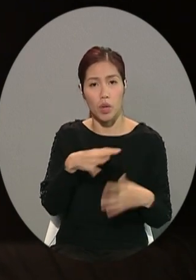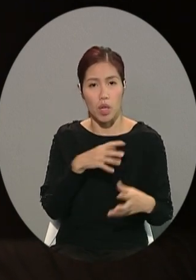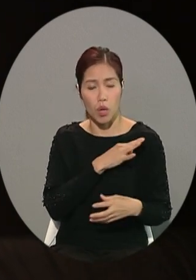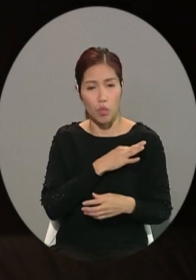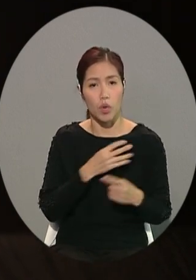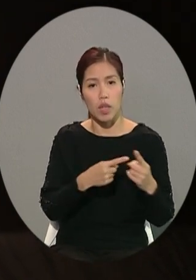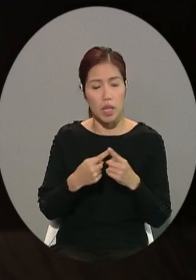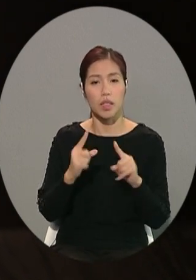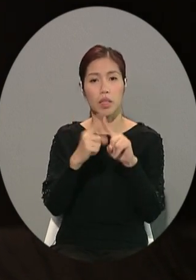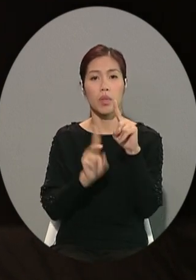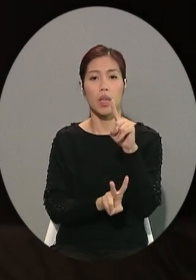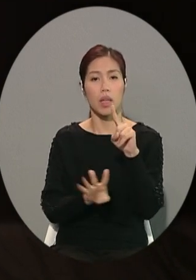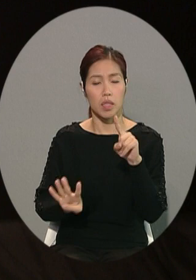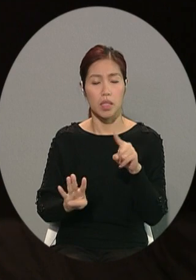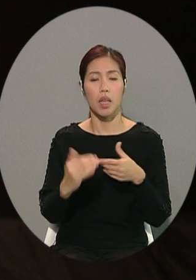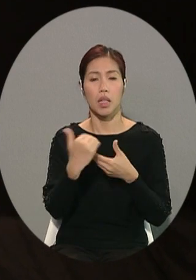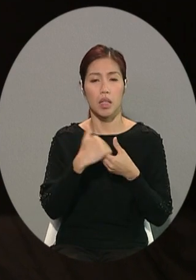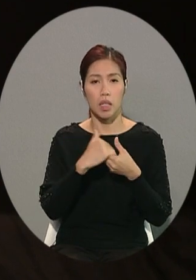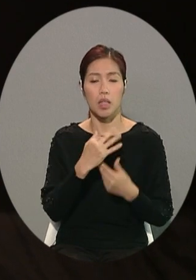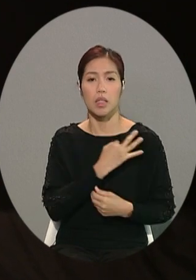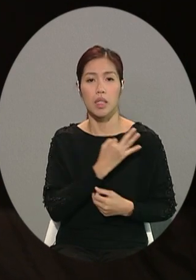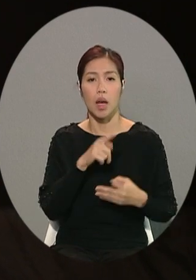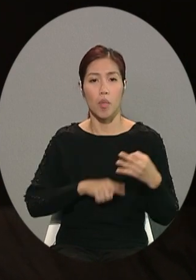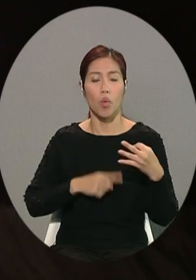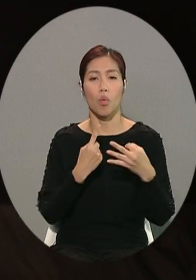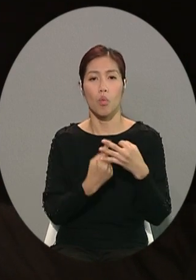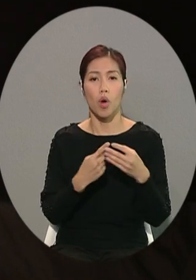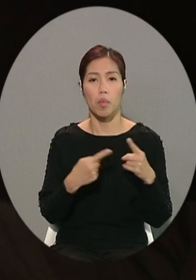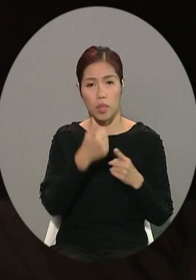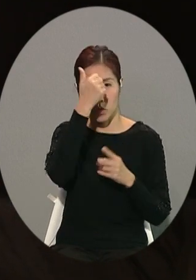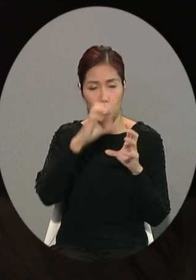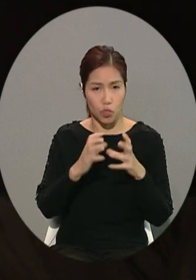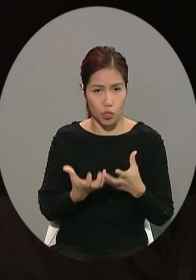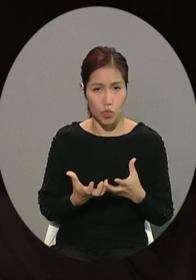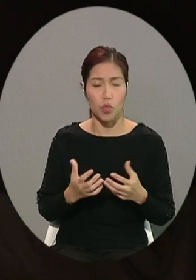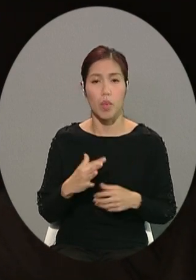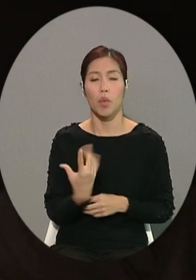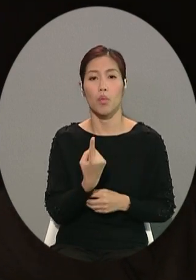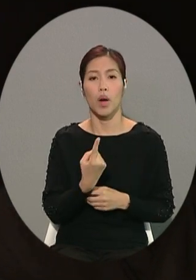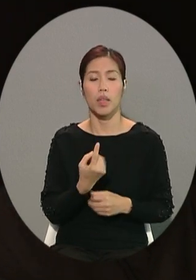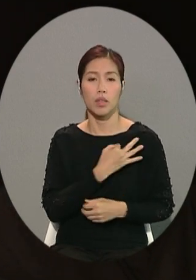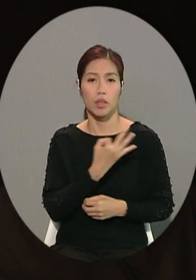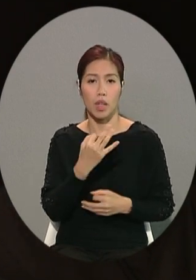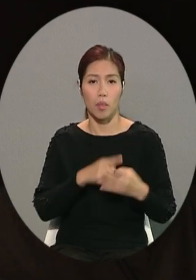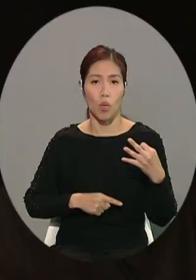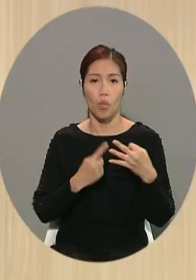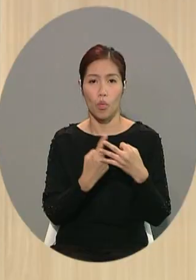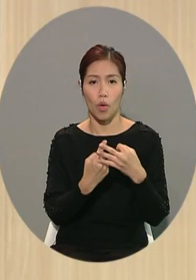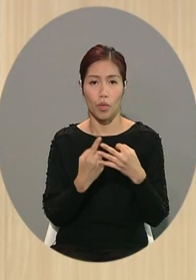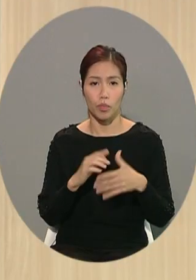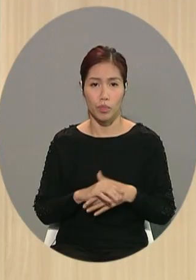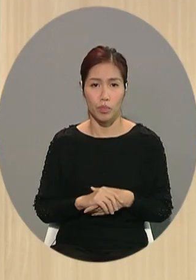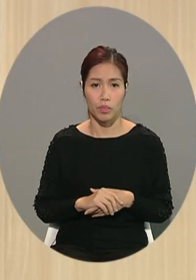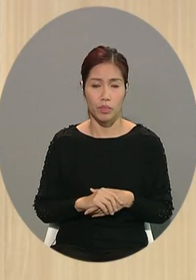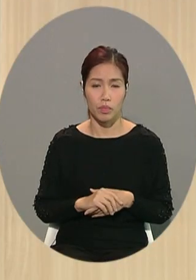權力。11月24日票投黃俊陽，三號黃俊陽，由民主派推薦的唯一候選人，三號黃俊陽。